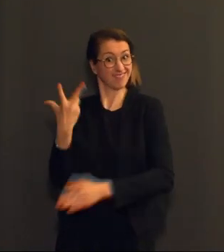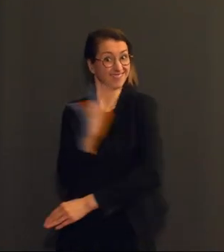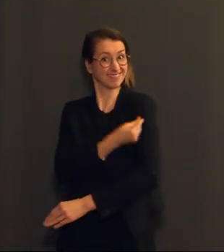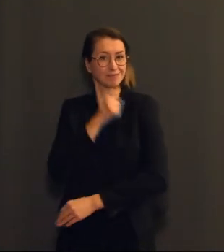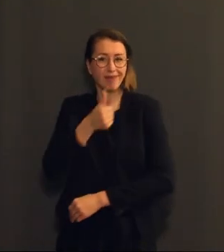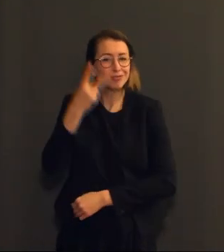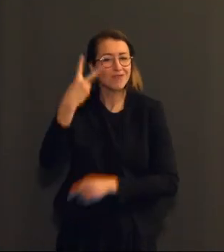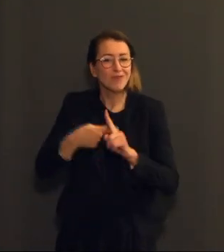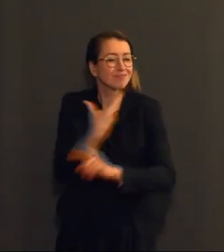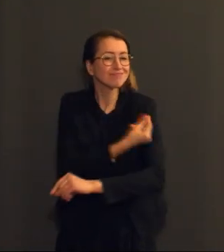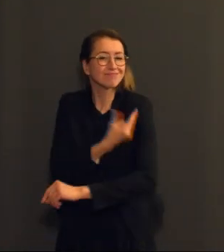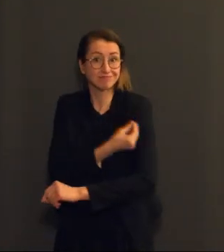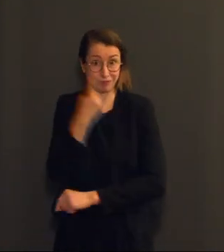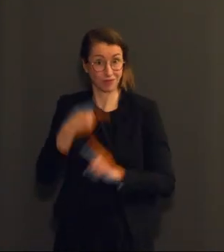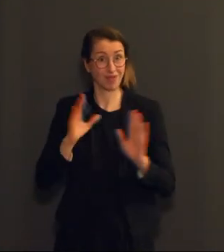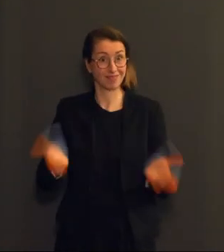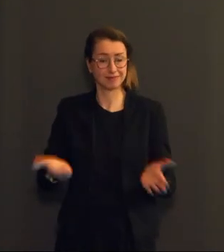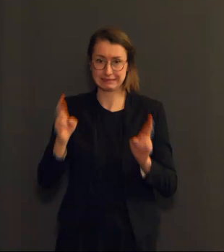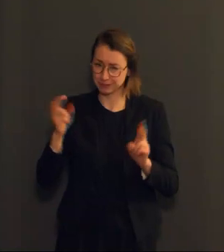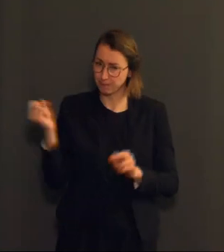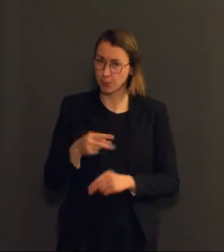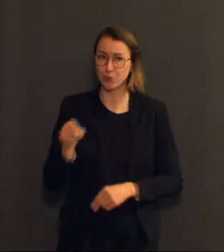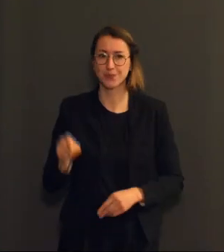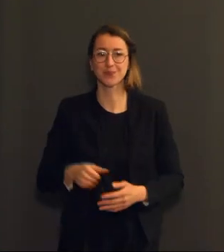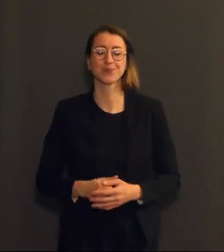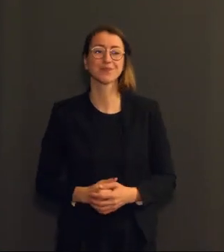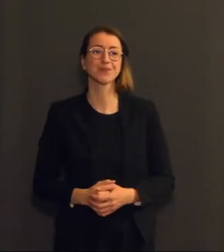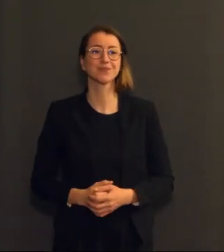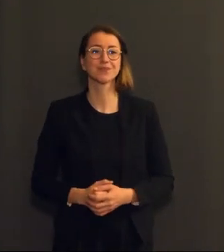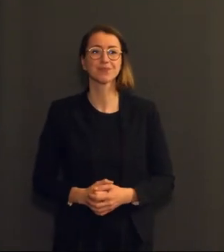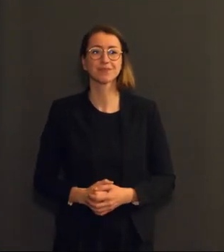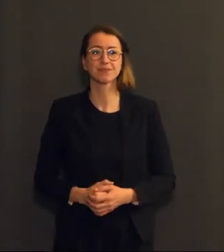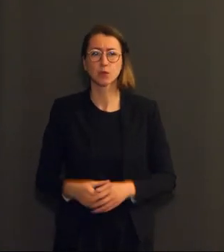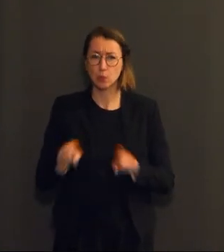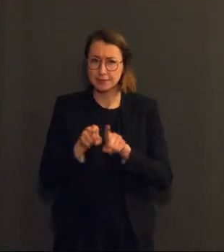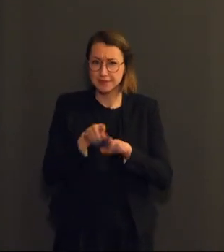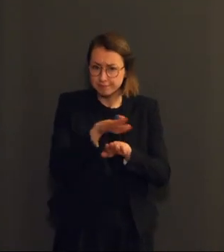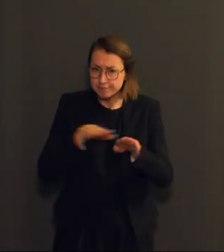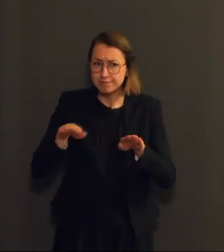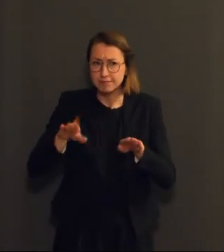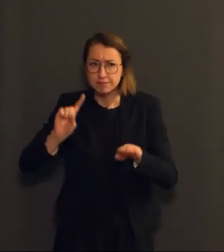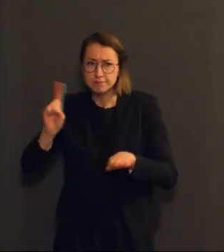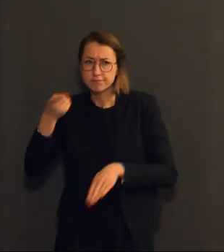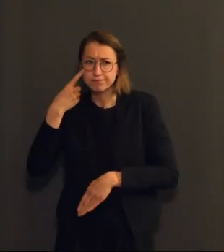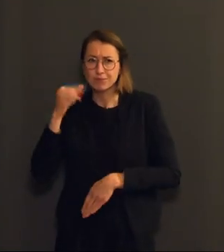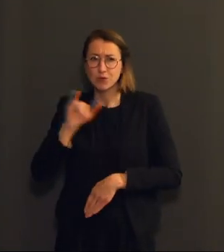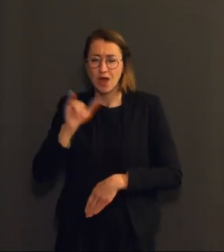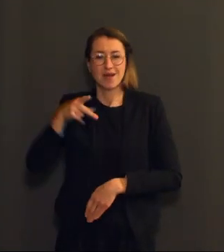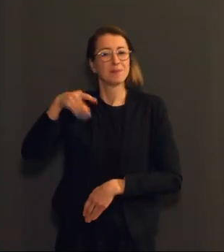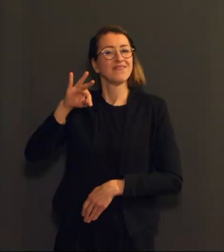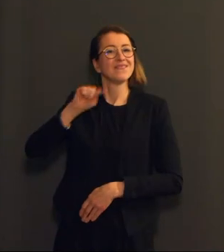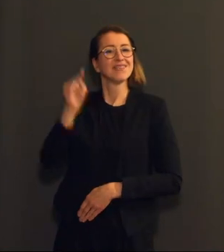Parallèlement, nous avons reçu d'autres bonnes nouvelles, notamment la confirmation de Pfizer des livraisons au